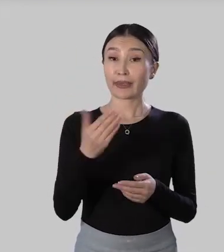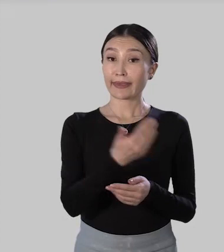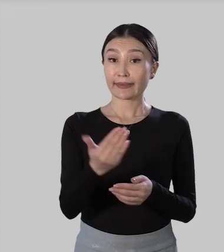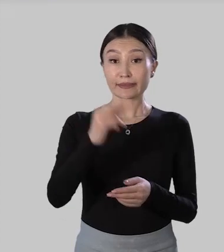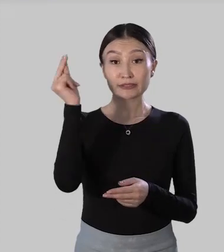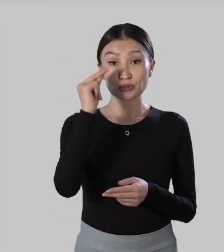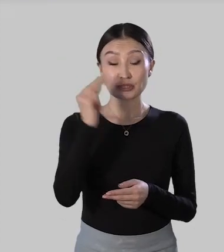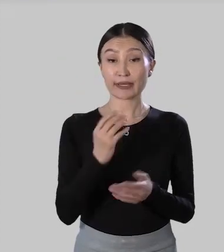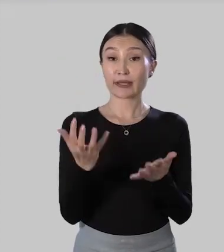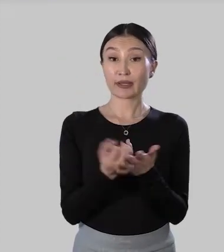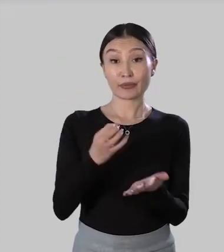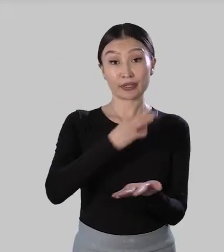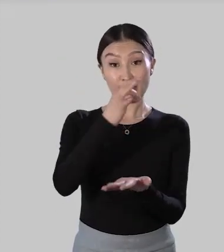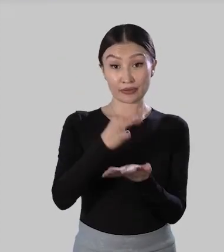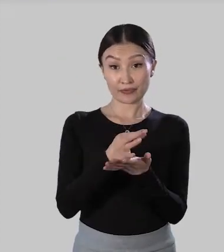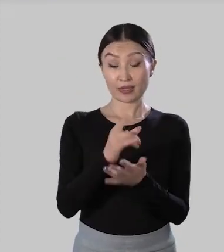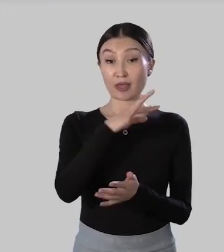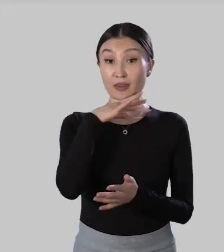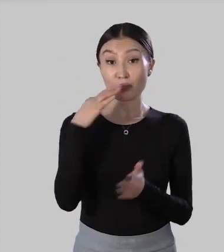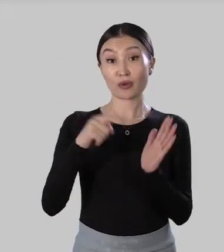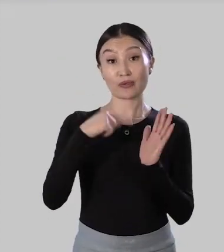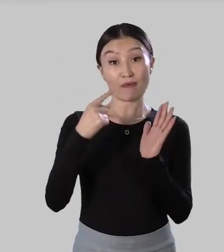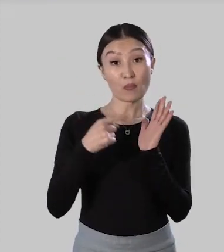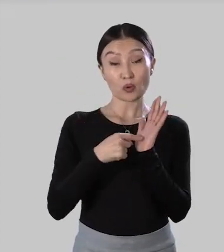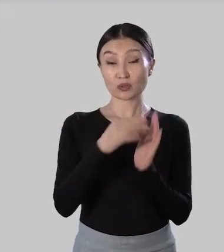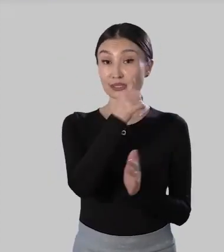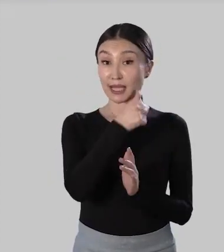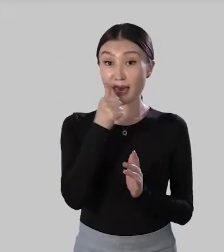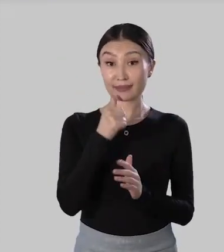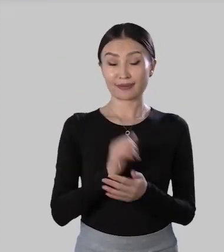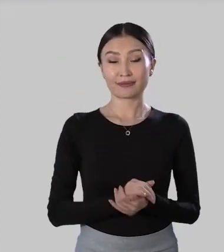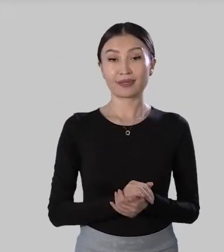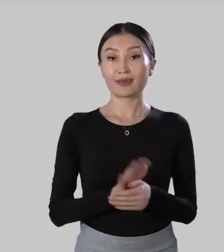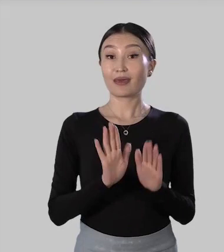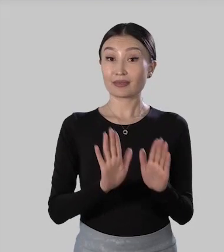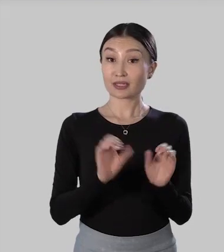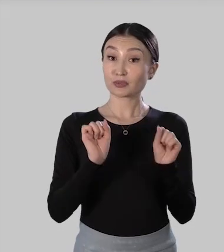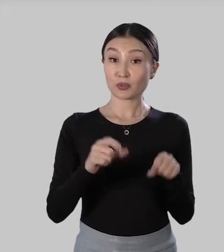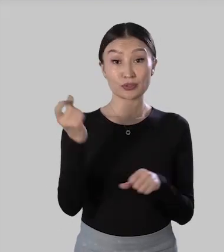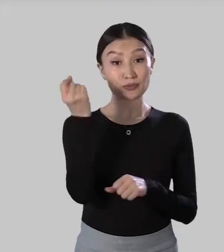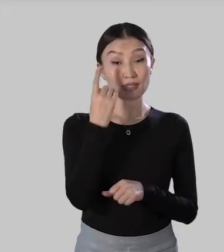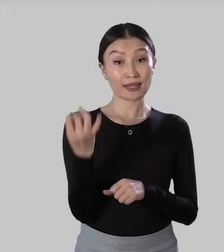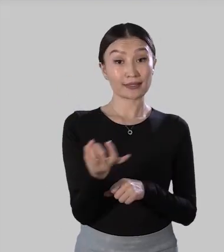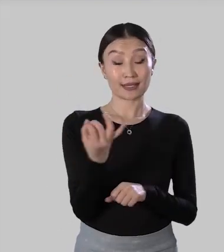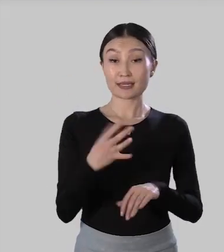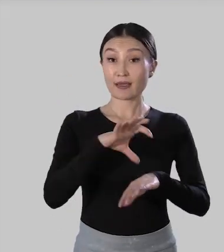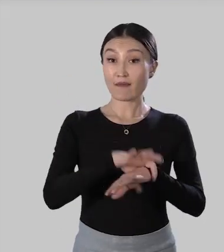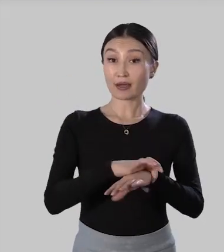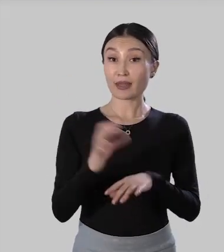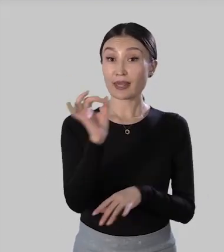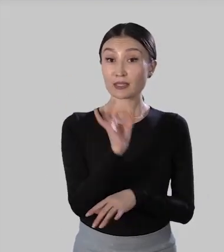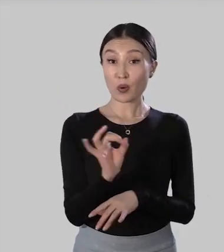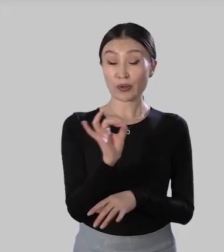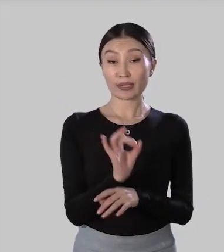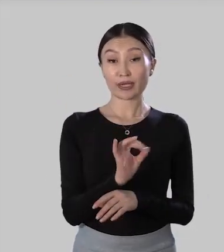Тщательно их изучают и находят в них ответы на многие вопросы и загадки. Также можно узнать интересные факты